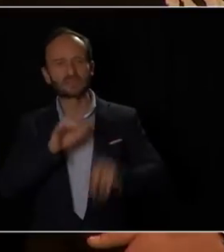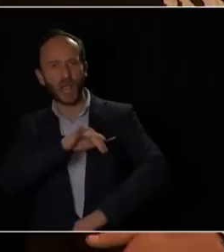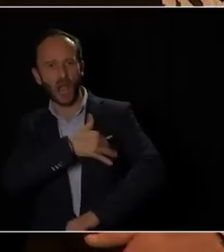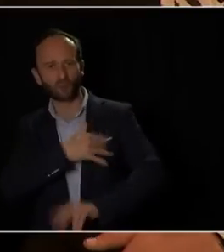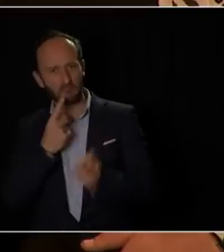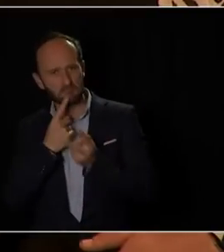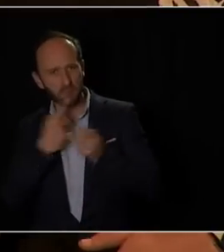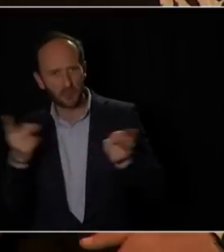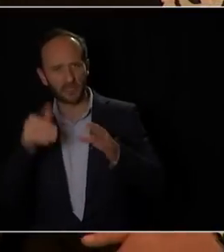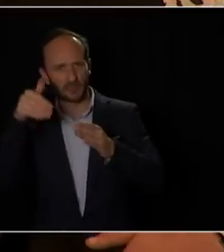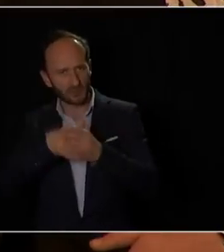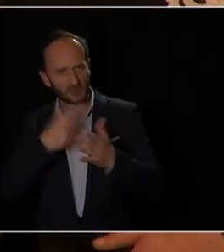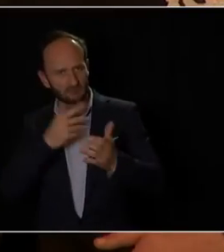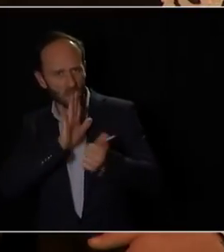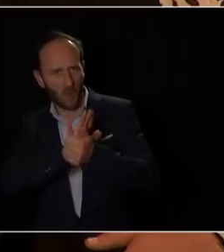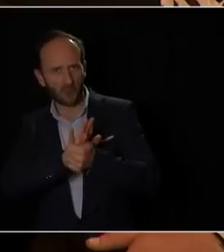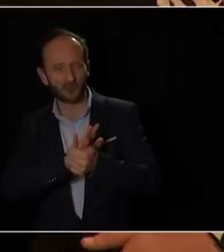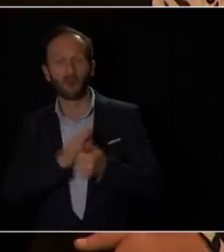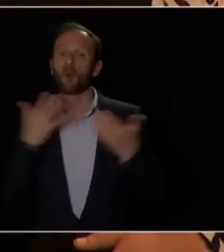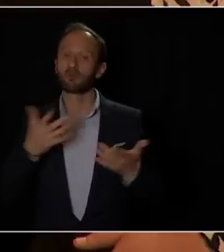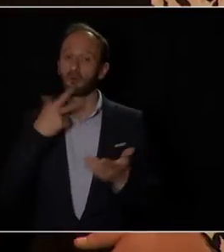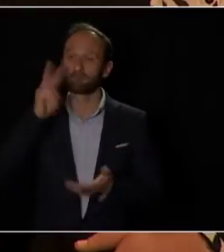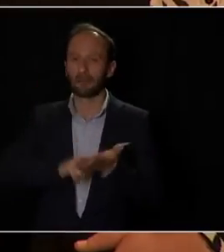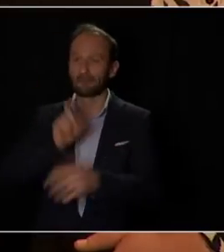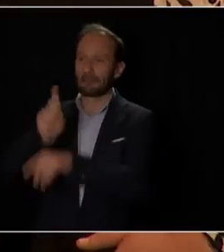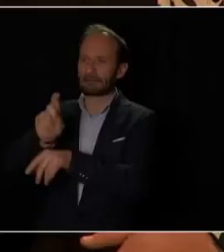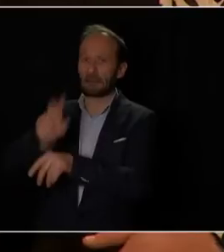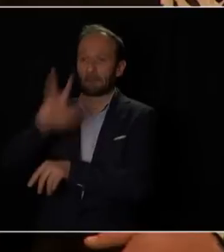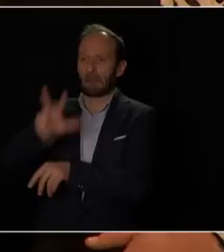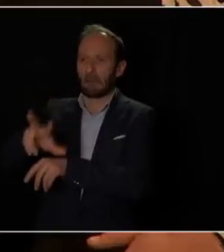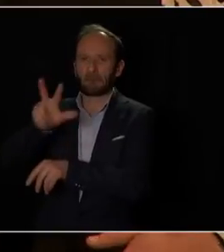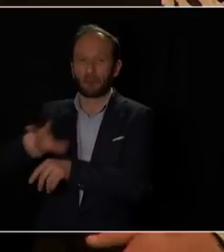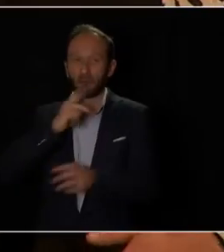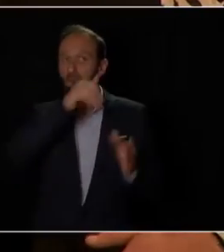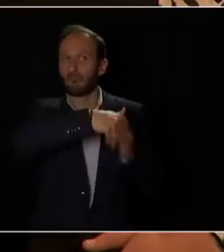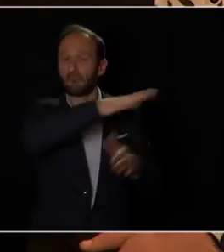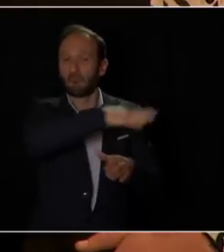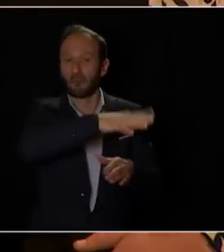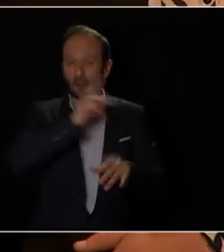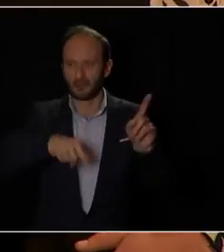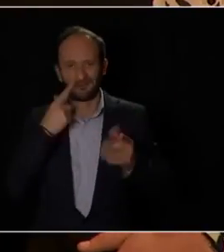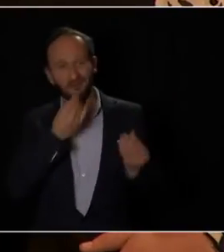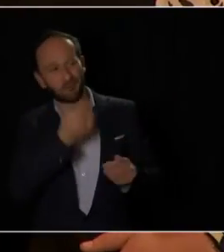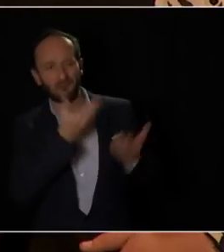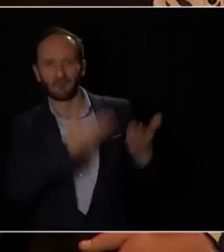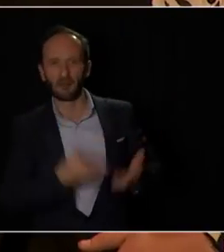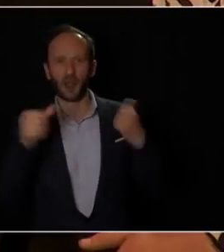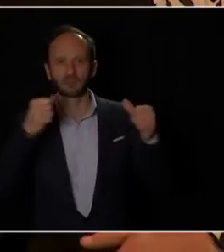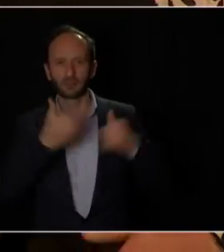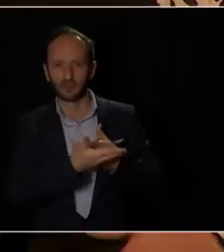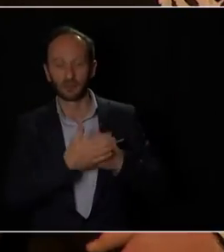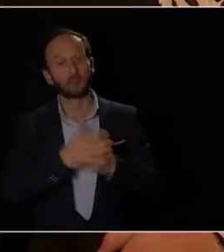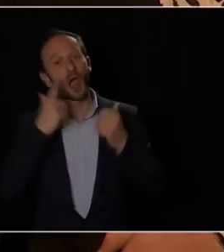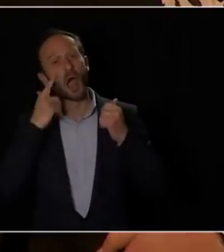ton en ce moment de stigmatiser dans certains milieux. Mais n'oublions pas que c'est notre